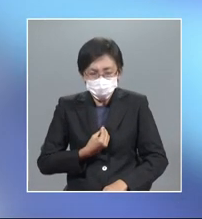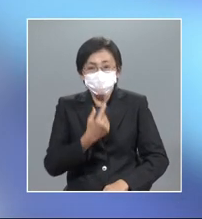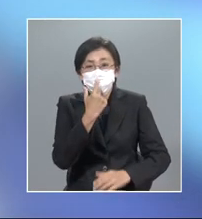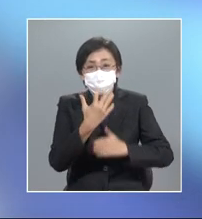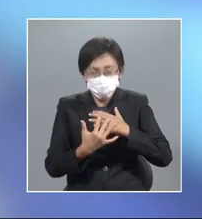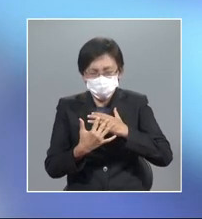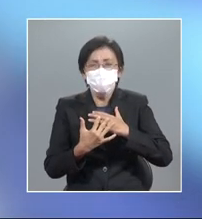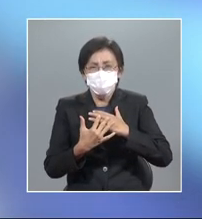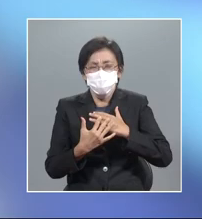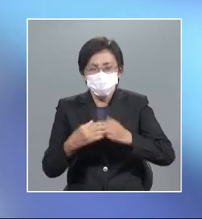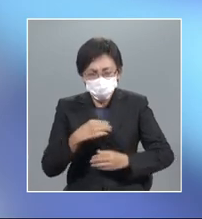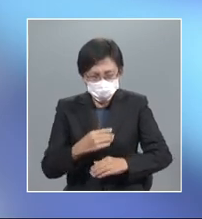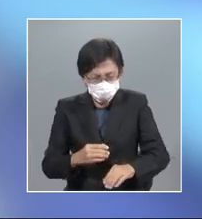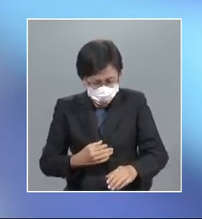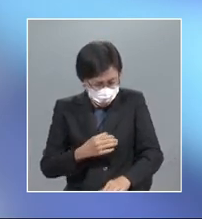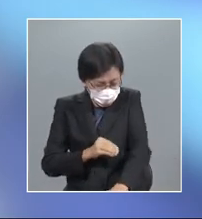ด้วย